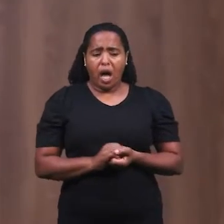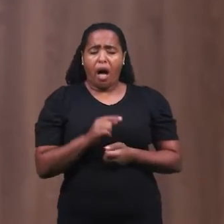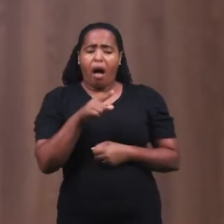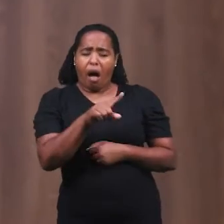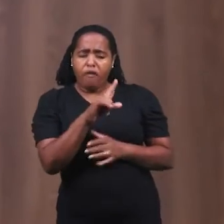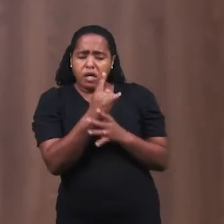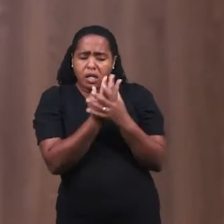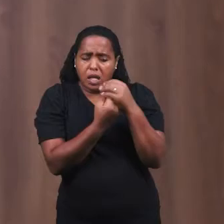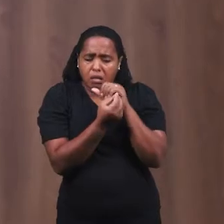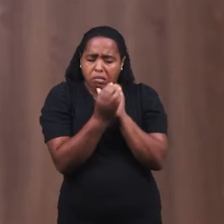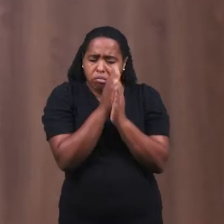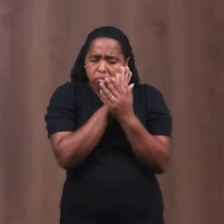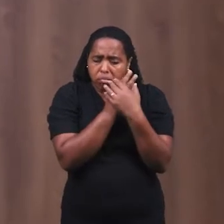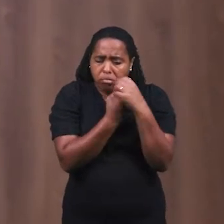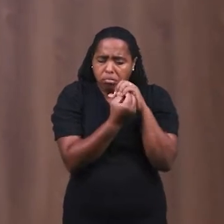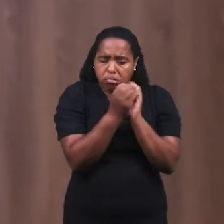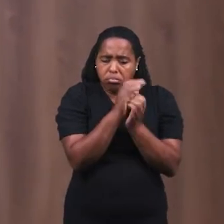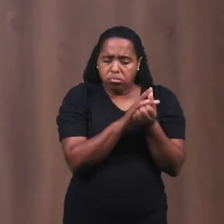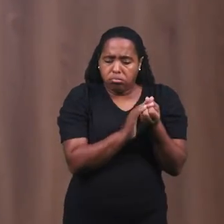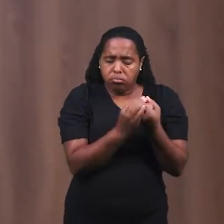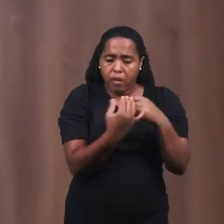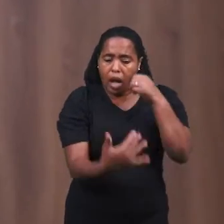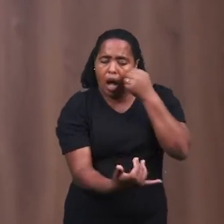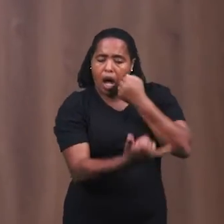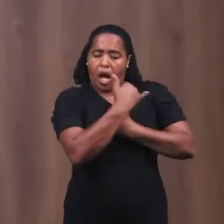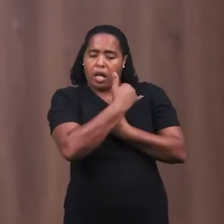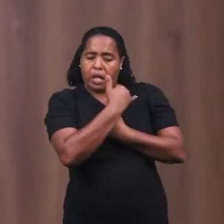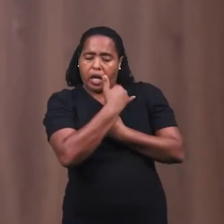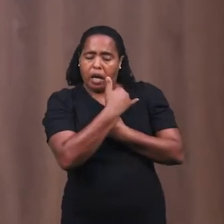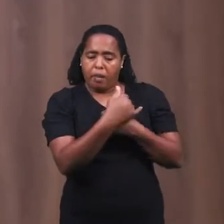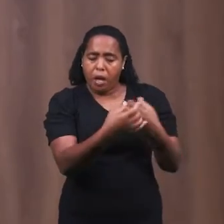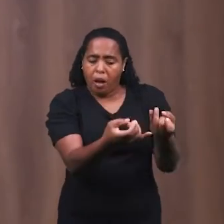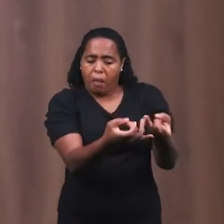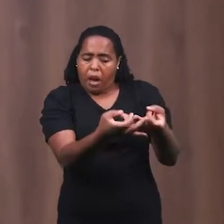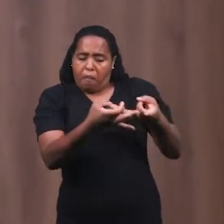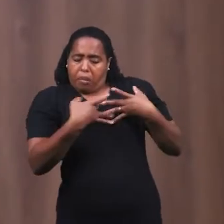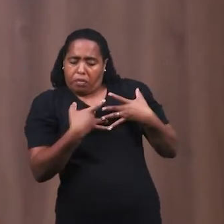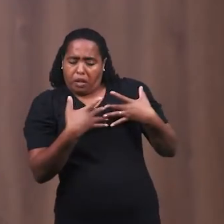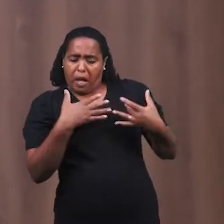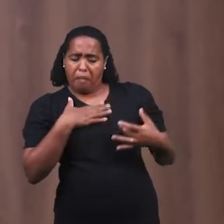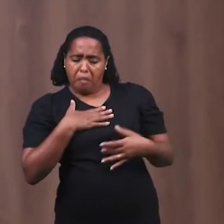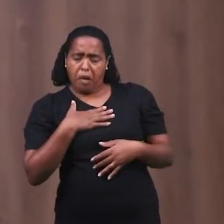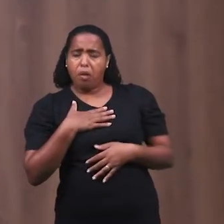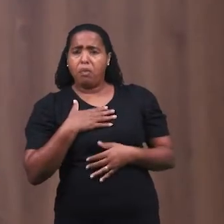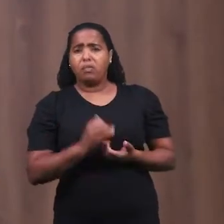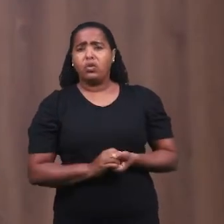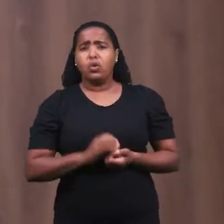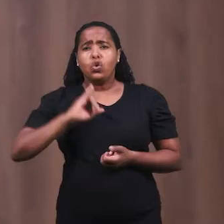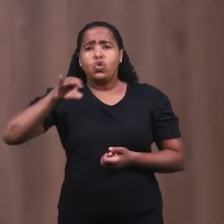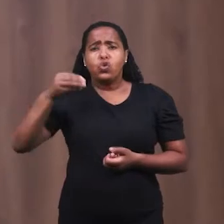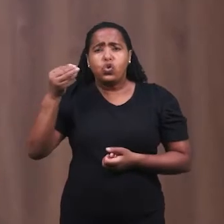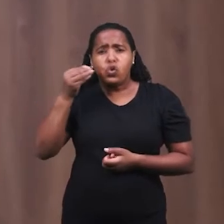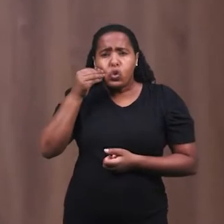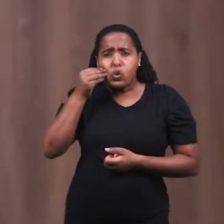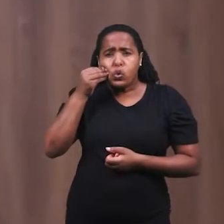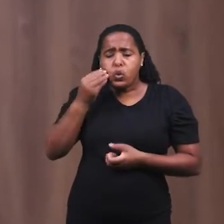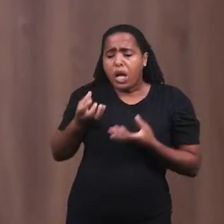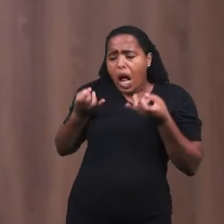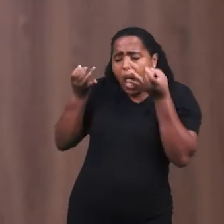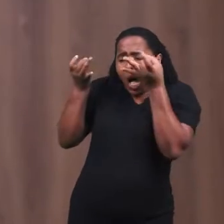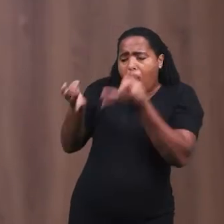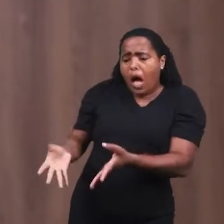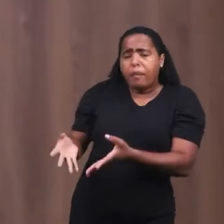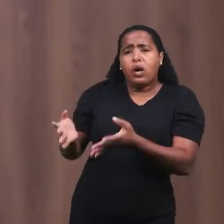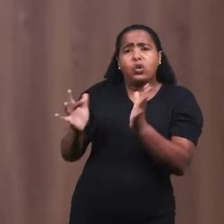Может быть, он хотел показать Иуде, что тот, кто тебя обманул, чтобы предать меня, они не друзья